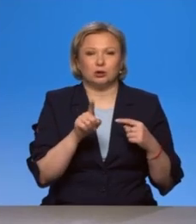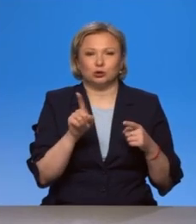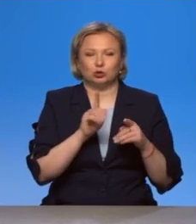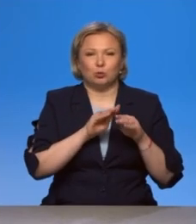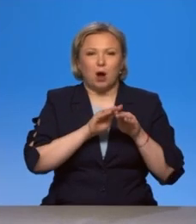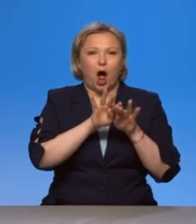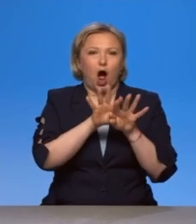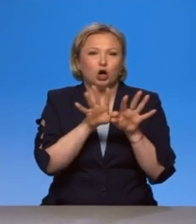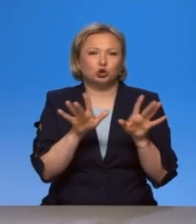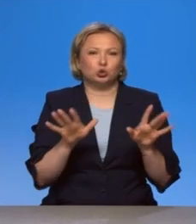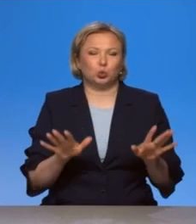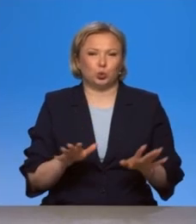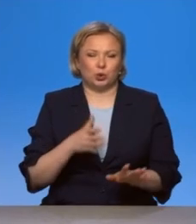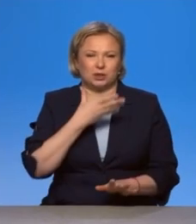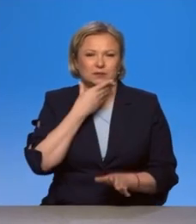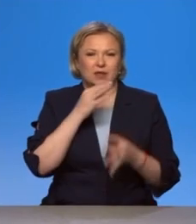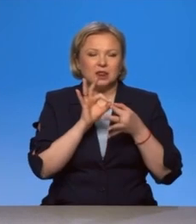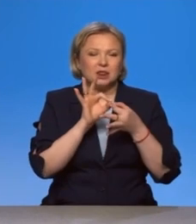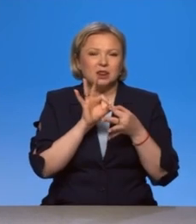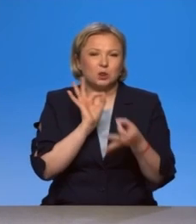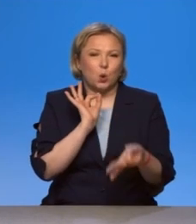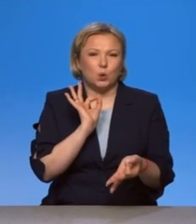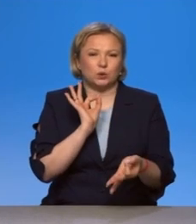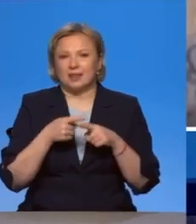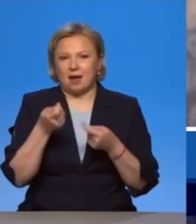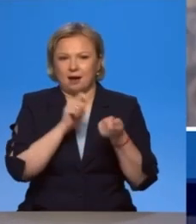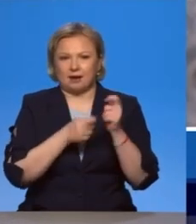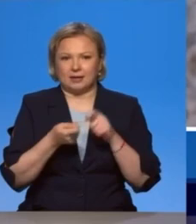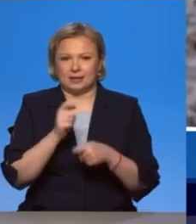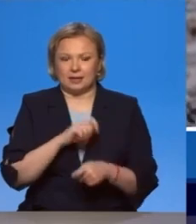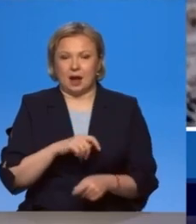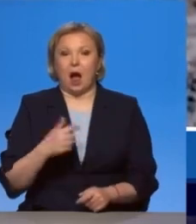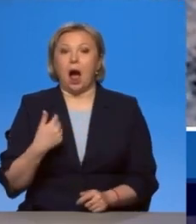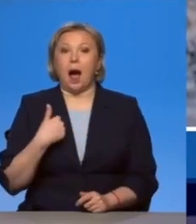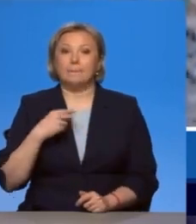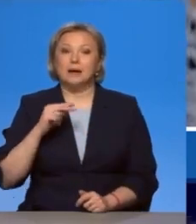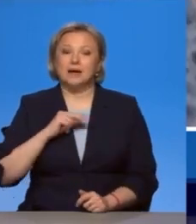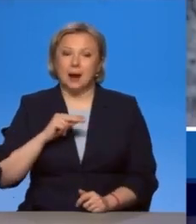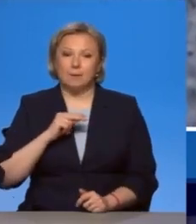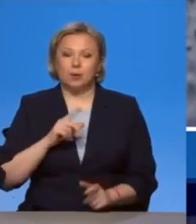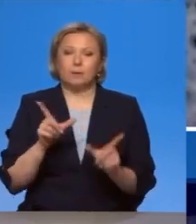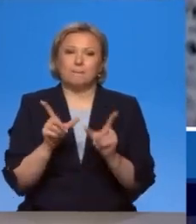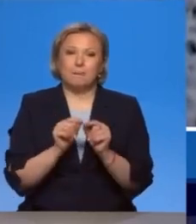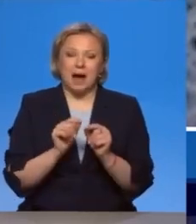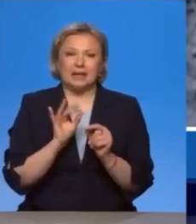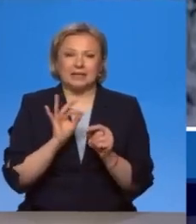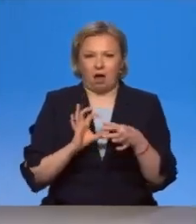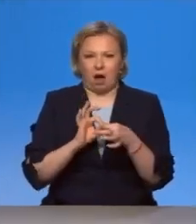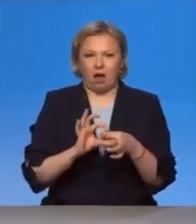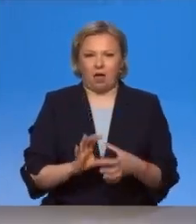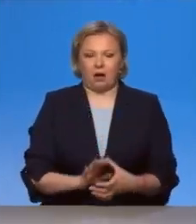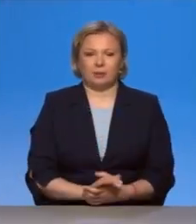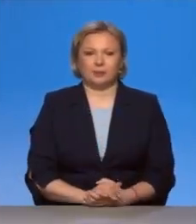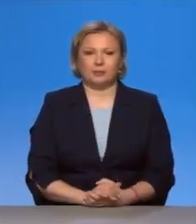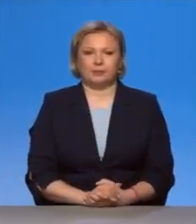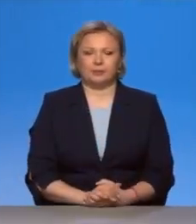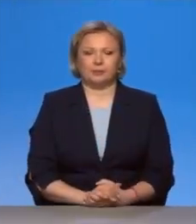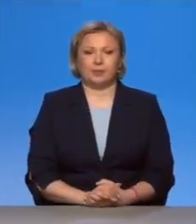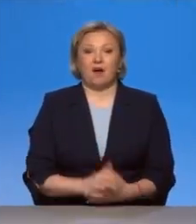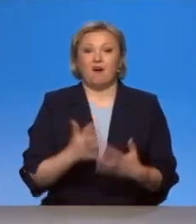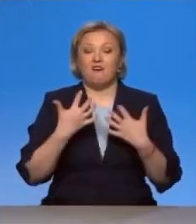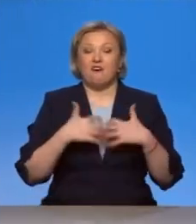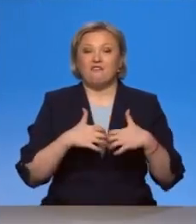ажурностью, тонкостью, элегантностью. Мы работаем как с парной, так и с цепной техникой. На фабрике